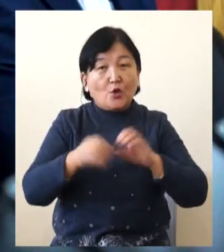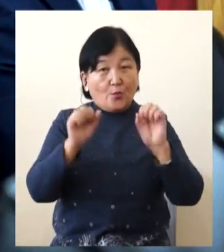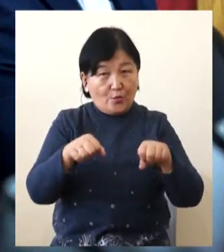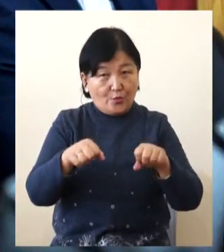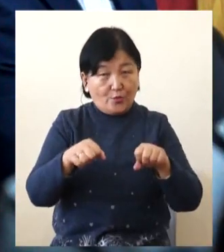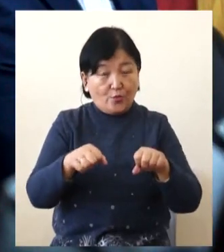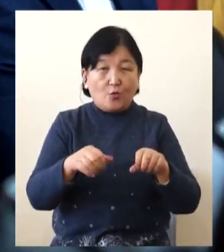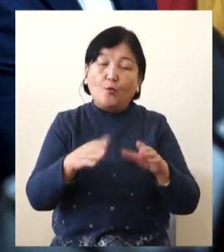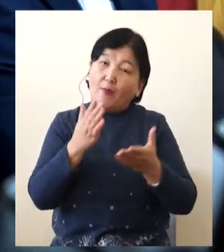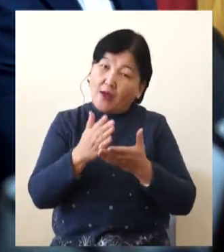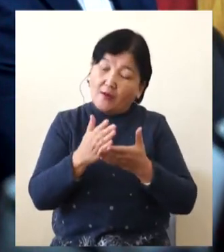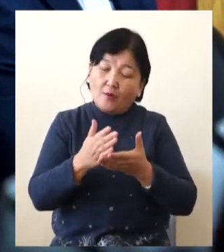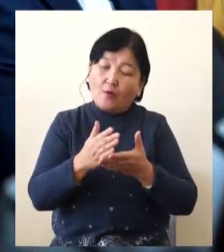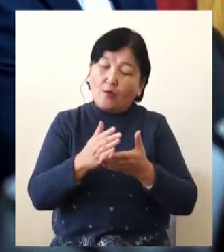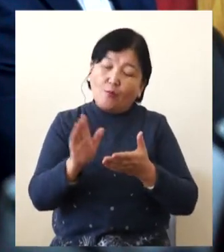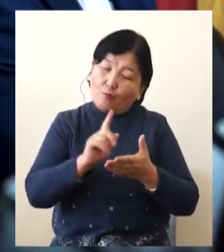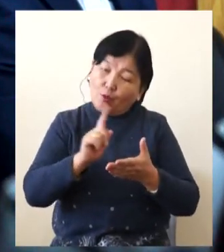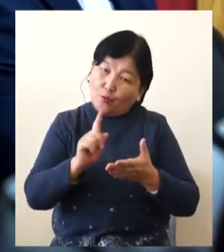болох бас байхгүй юу?